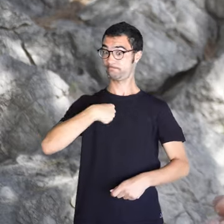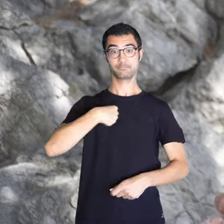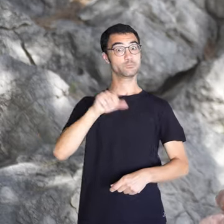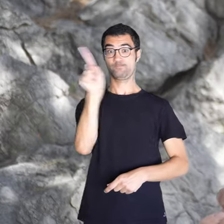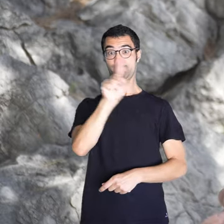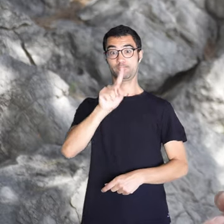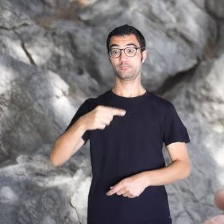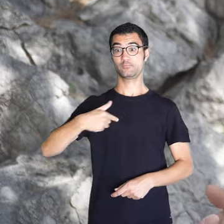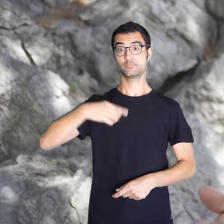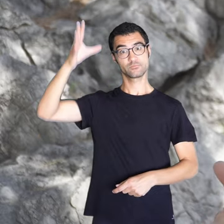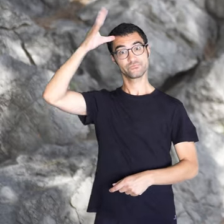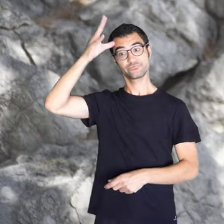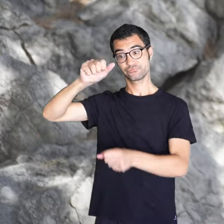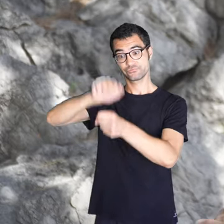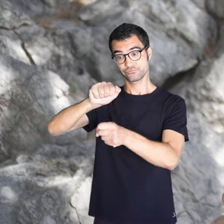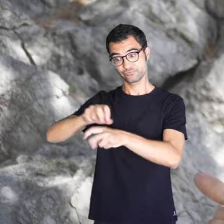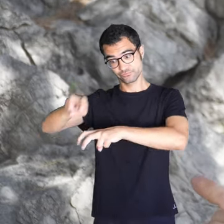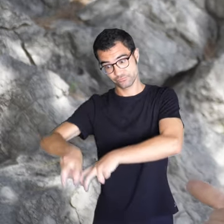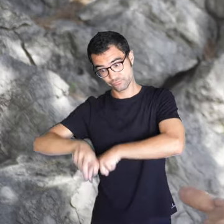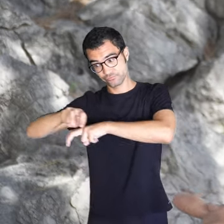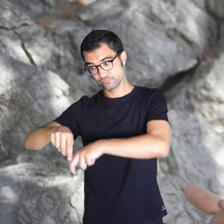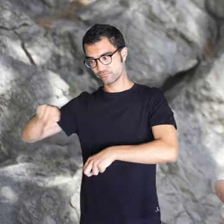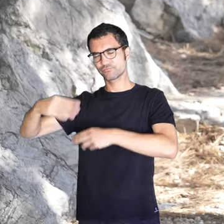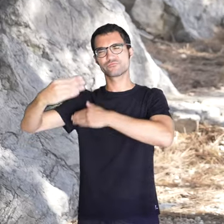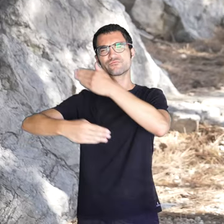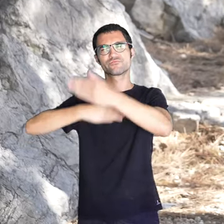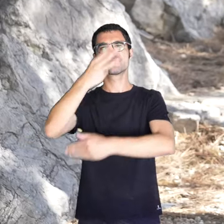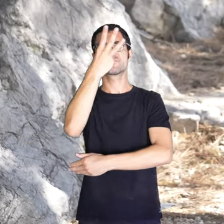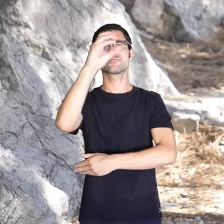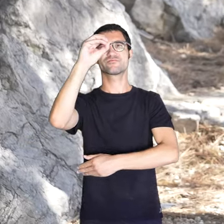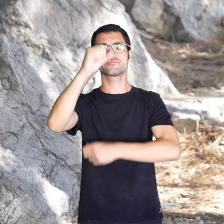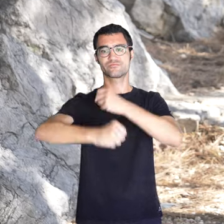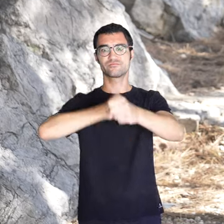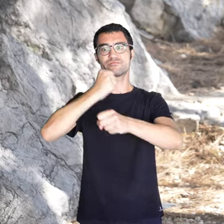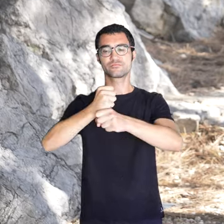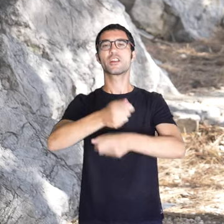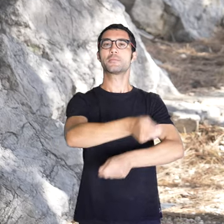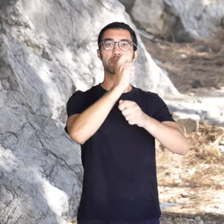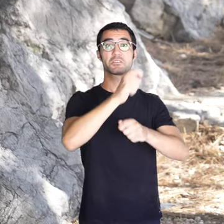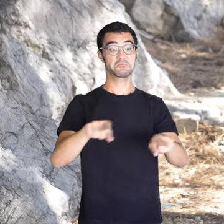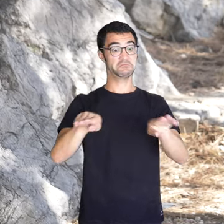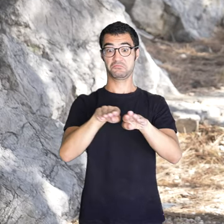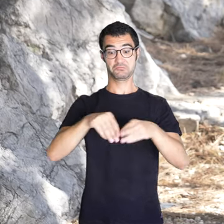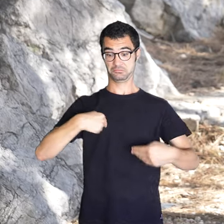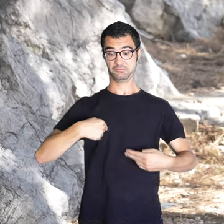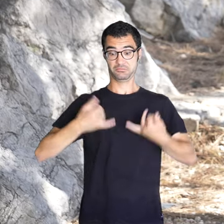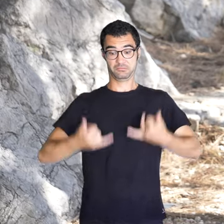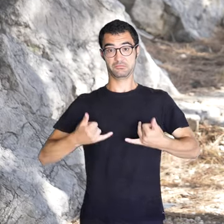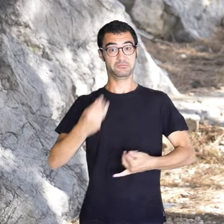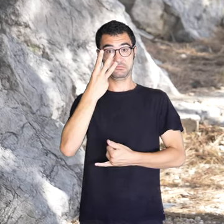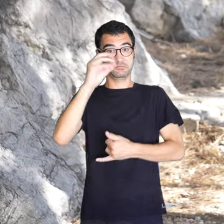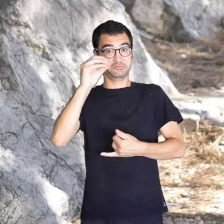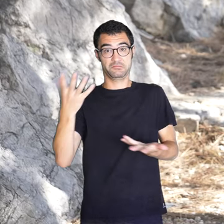pare era agricultor i va començar a pescar en 30 anys, o sigui, l'edat que quasi tenc jo ara.